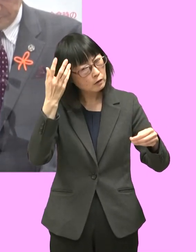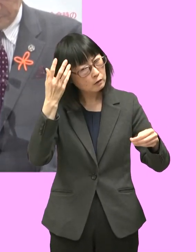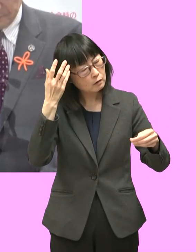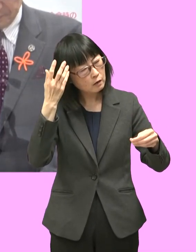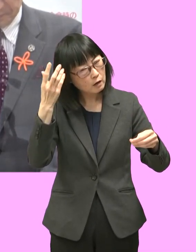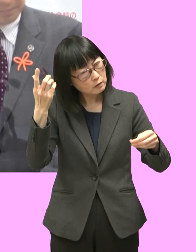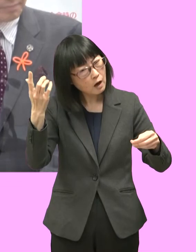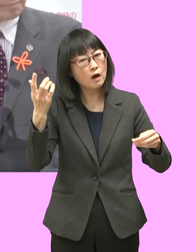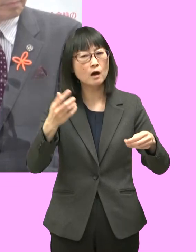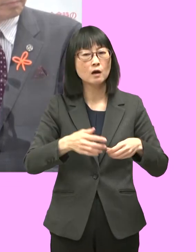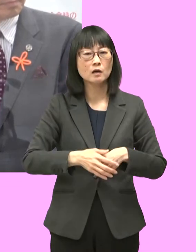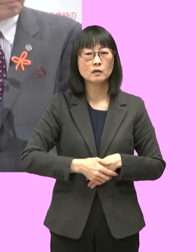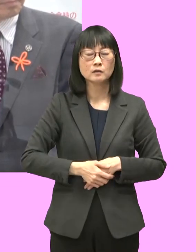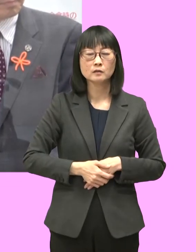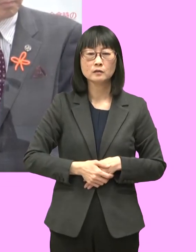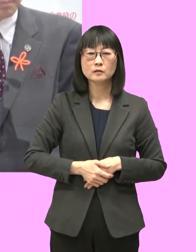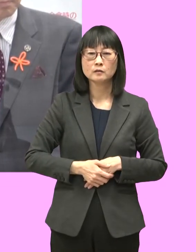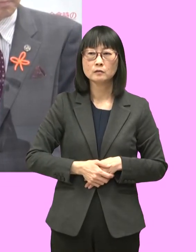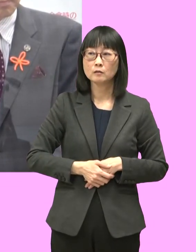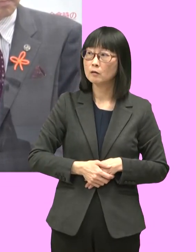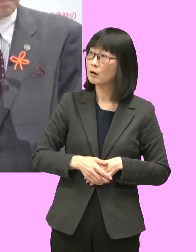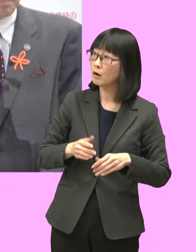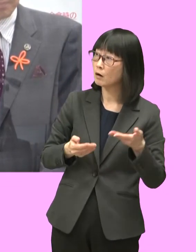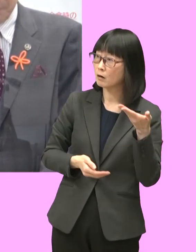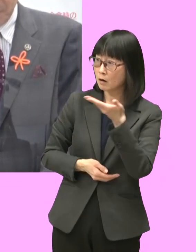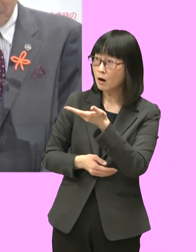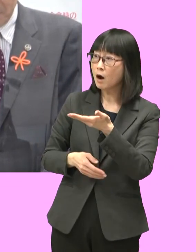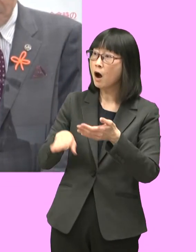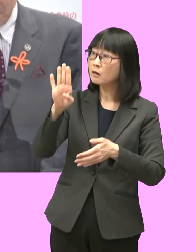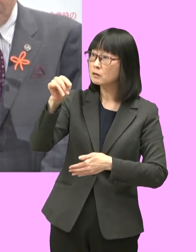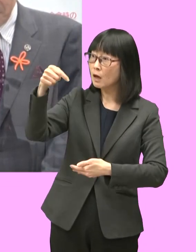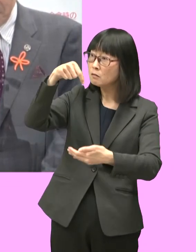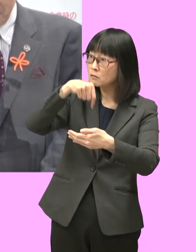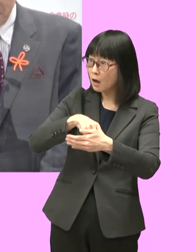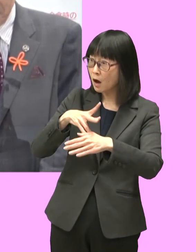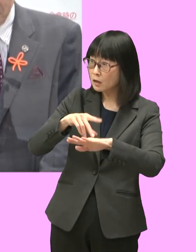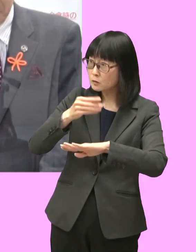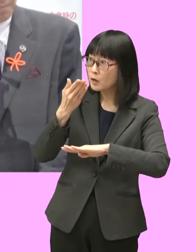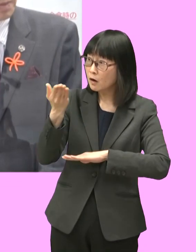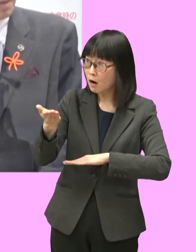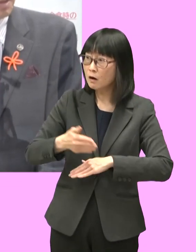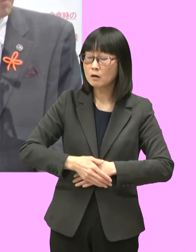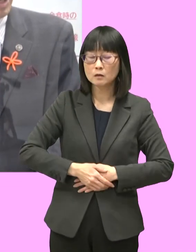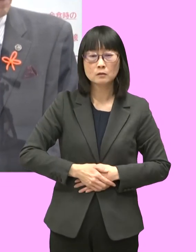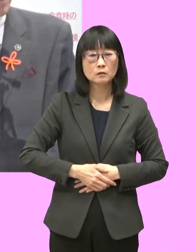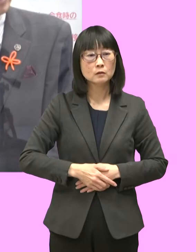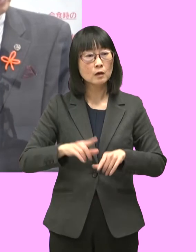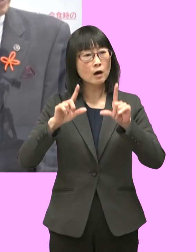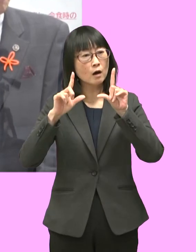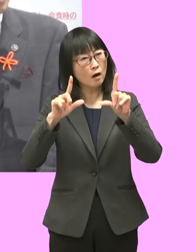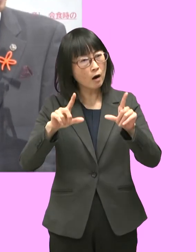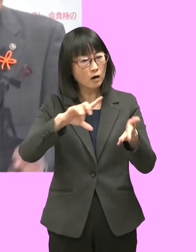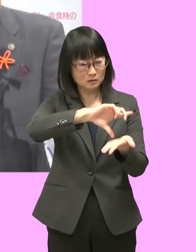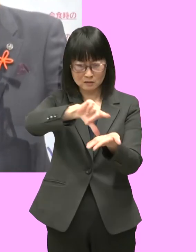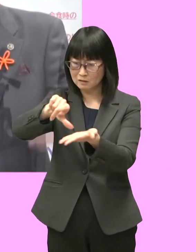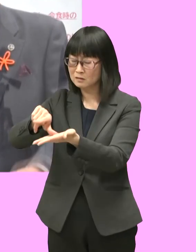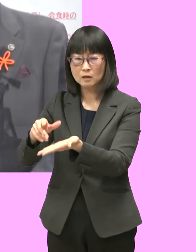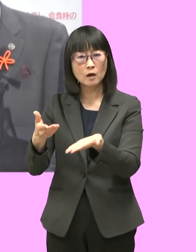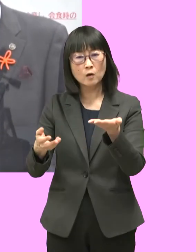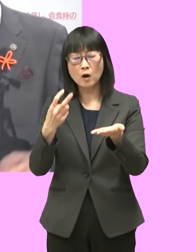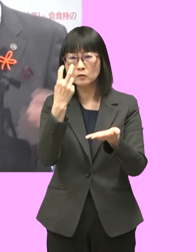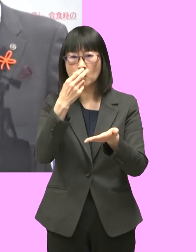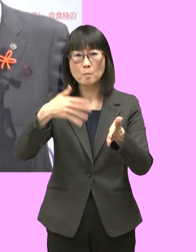県内では初めてと言えるんですかね。 ここまでの調査をしている状況ではちょっと あまりね、皆さんがそう言う